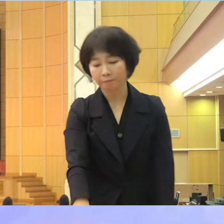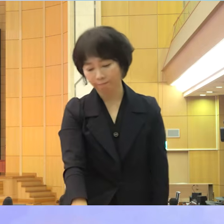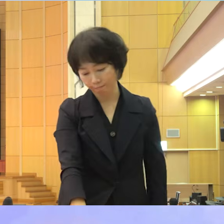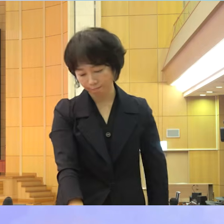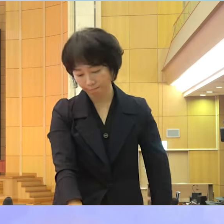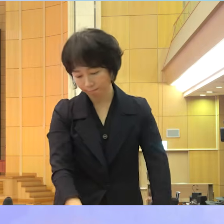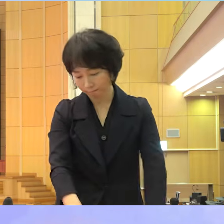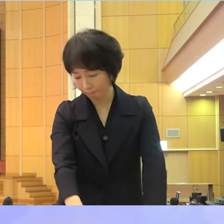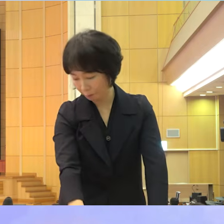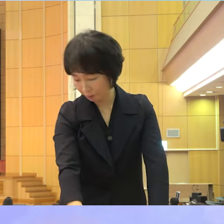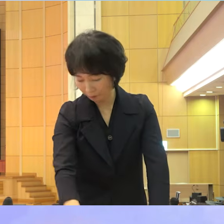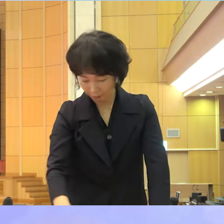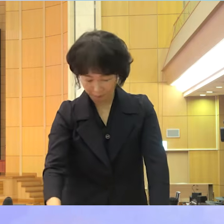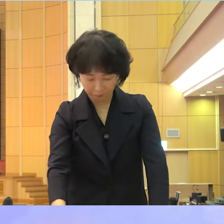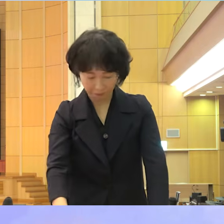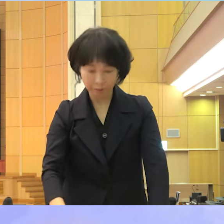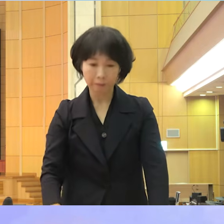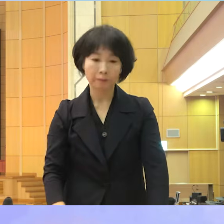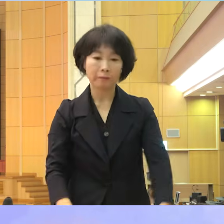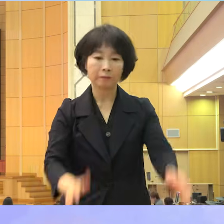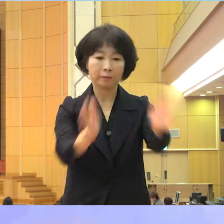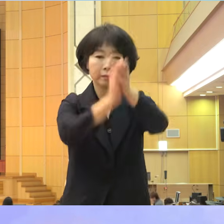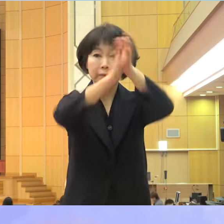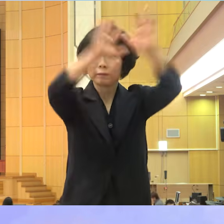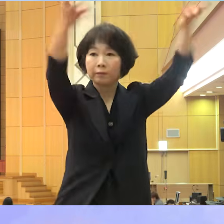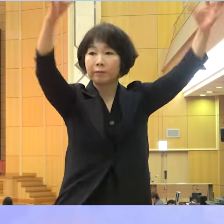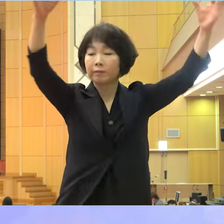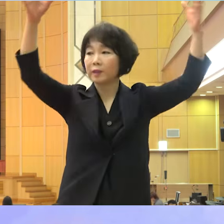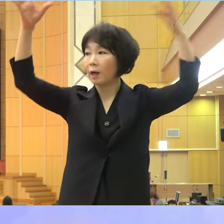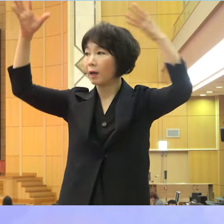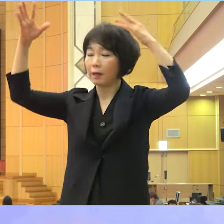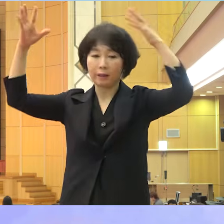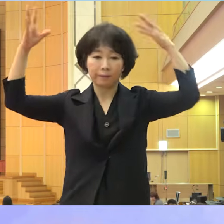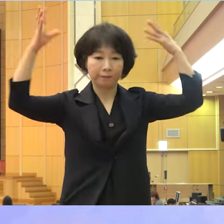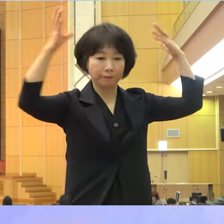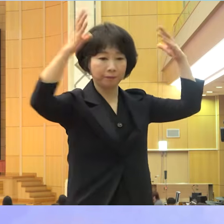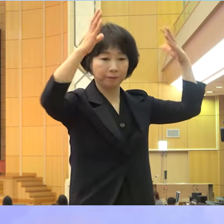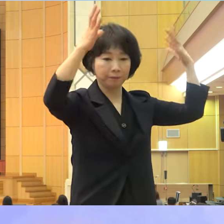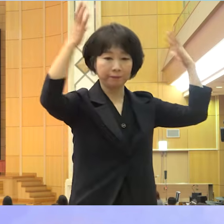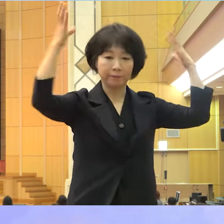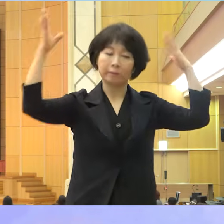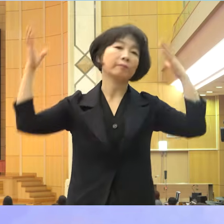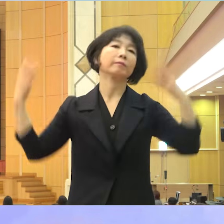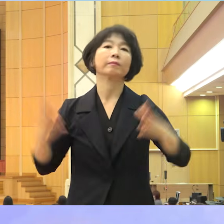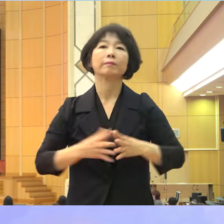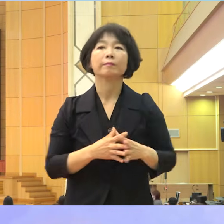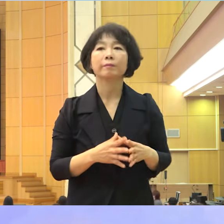이름으로 기도하옵나이다. 하나님께 영광의 박수 올리겠습니다.